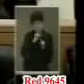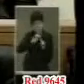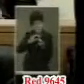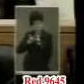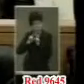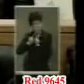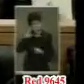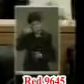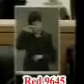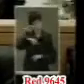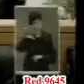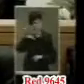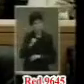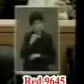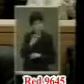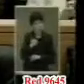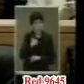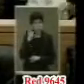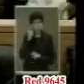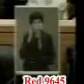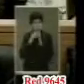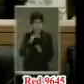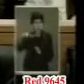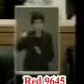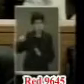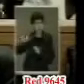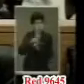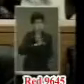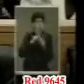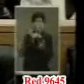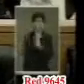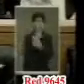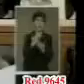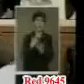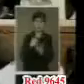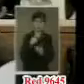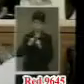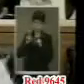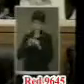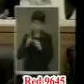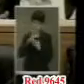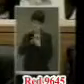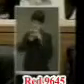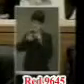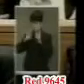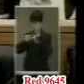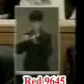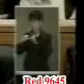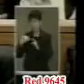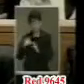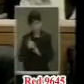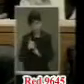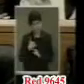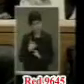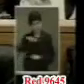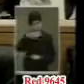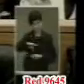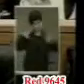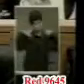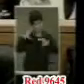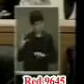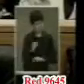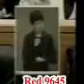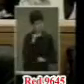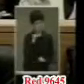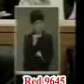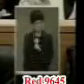ล้ายึดทำเนียบรัฐบาลเพราะไม่มีมนุษย์คนไหนในประเทศไทยหรือแม้กระทั่งประเทศที่มีความสิวิไลนั้นเขาจะไปยึดทำเนียบ